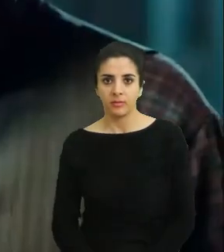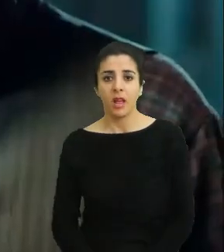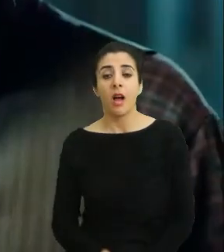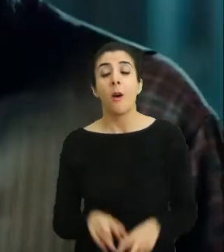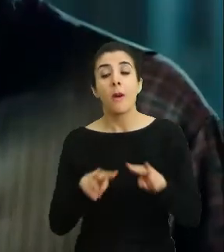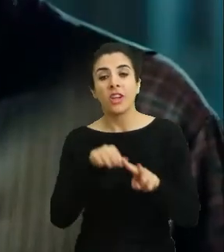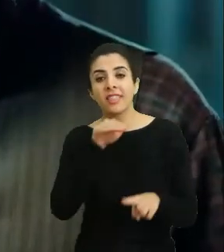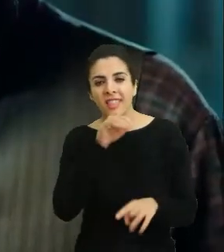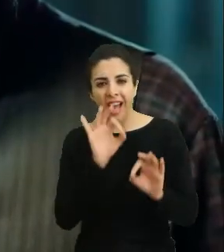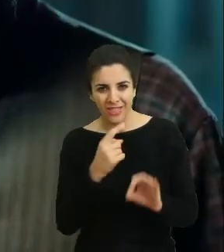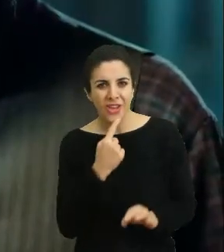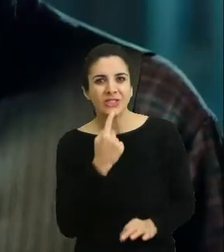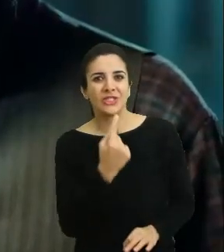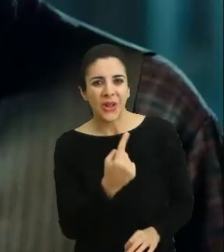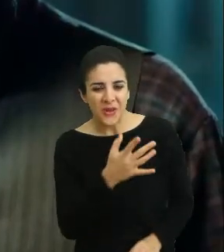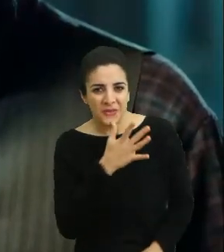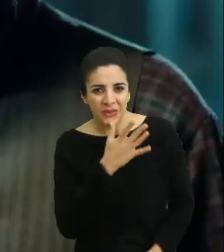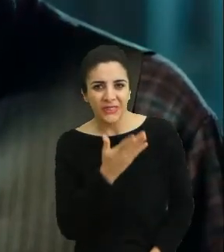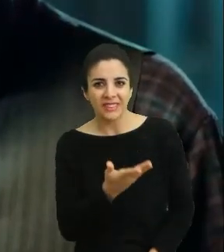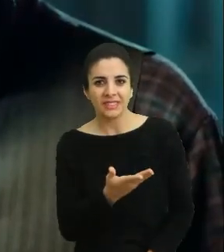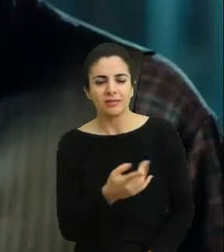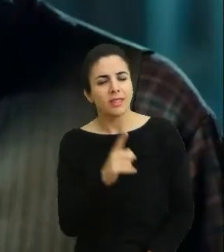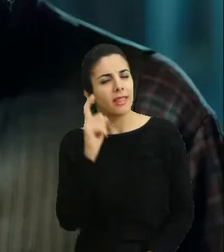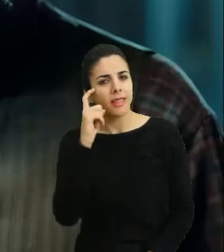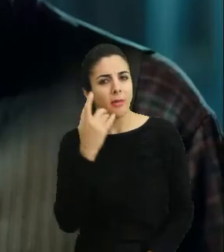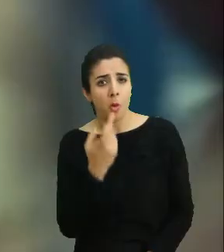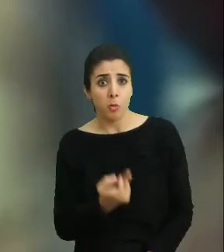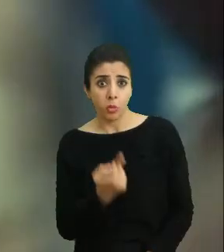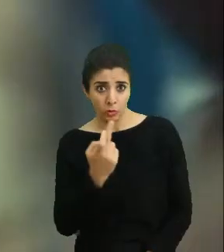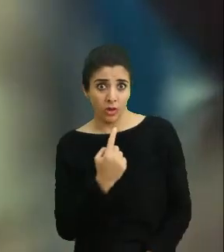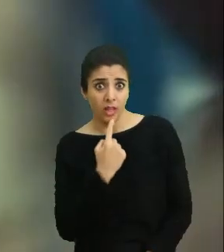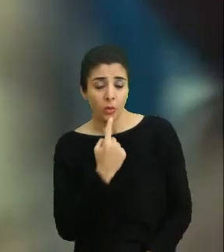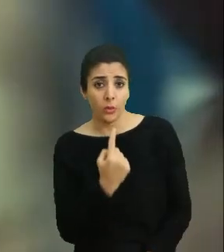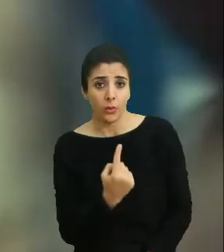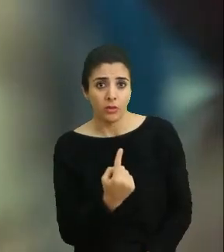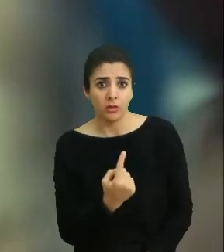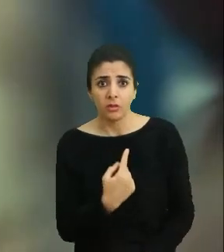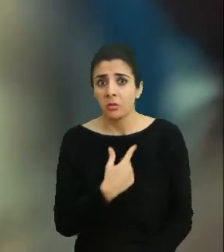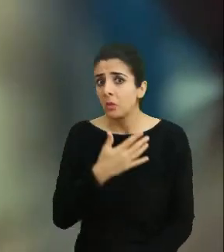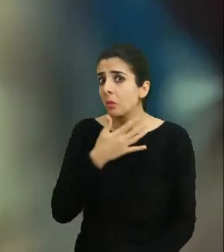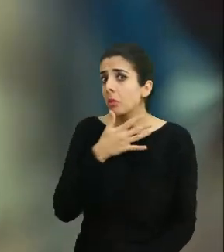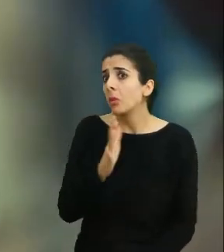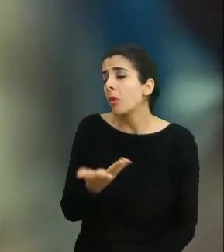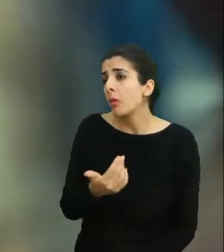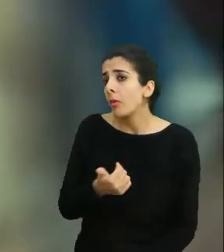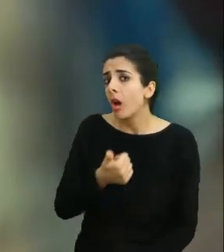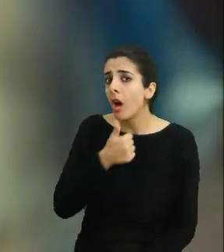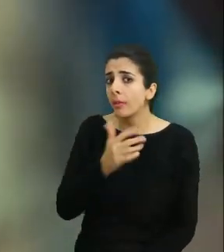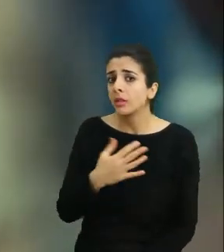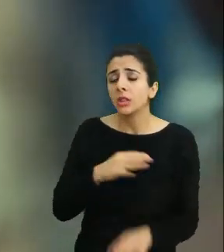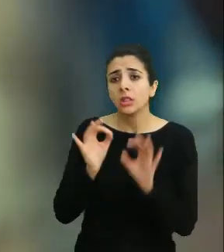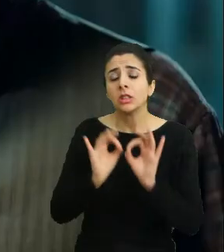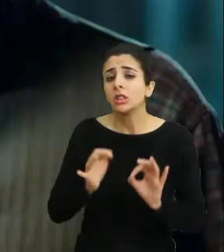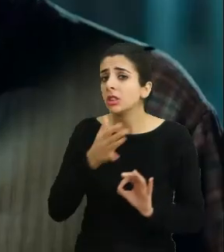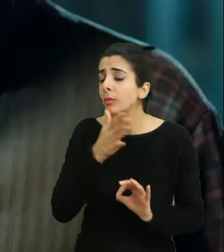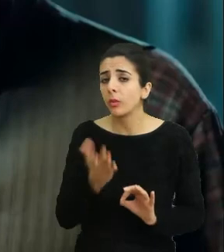Mahsun dede de öyle demez miydi? Sence hoşuna mı öyle derdi? Bilmiyorum Emre Necip abi. Hiç